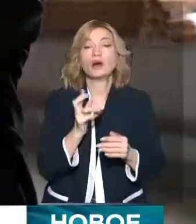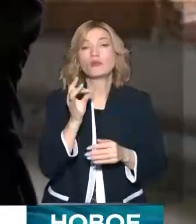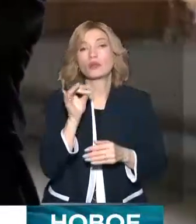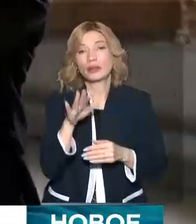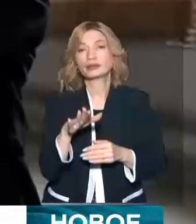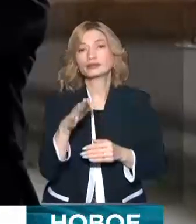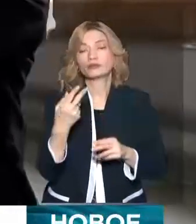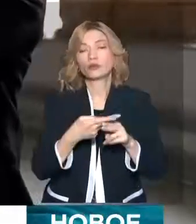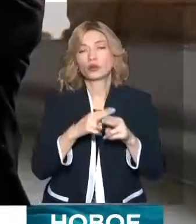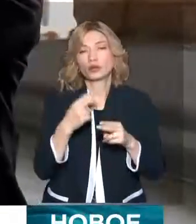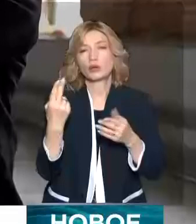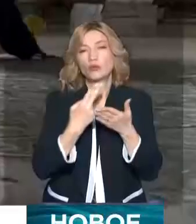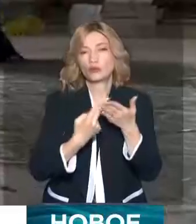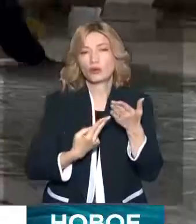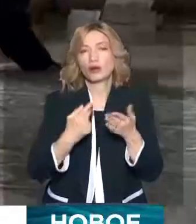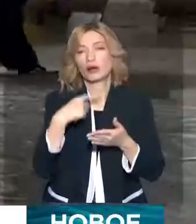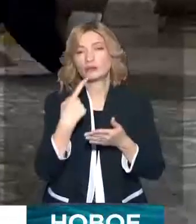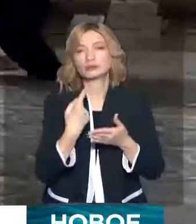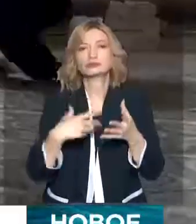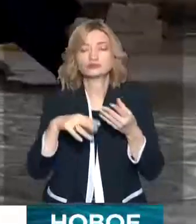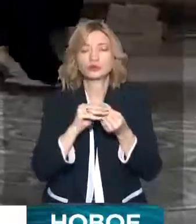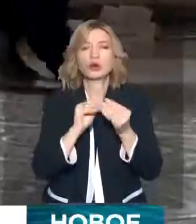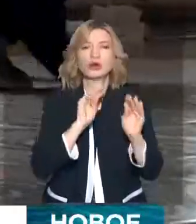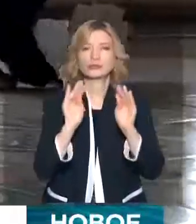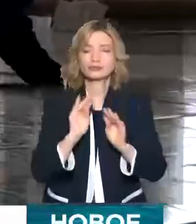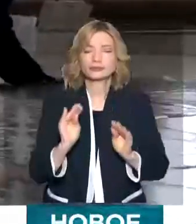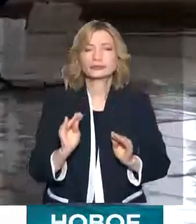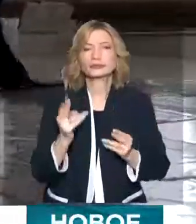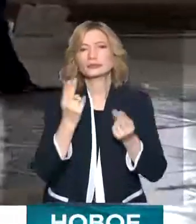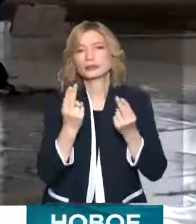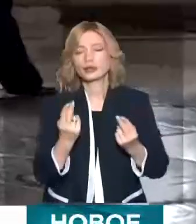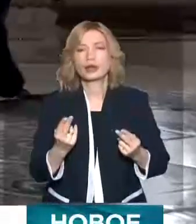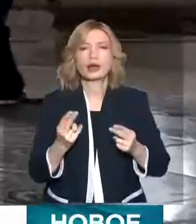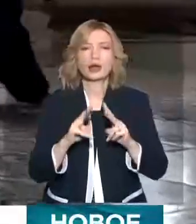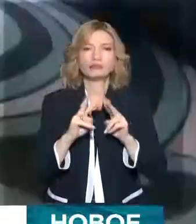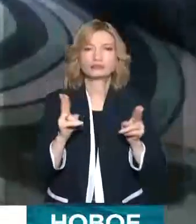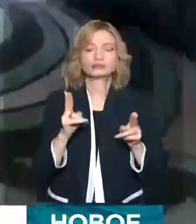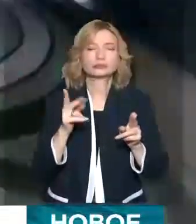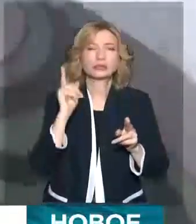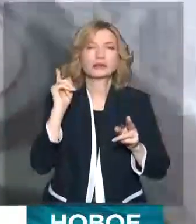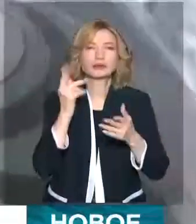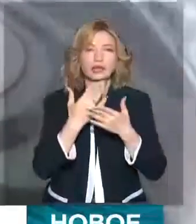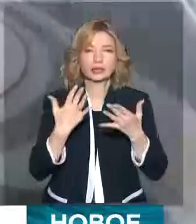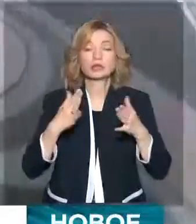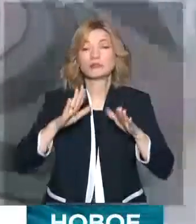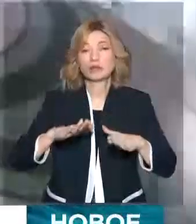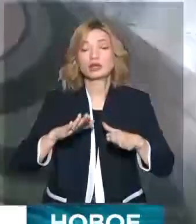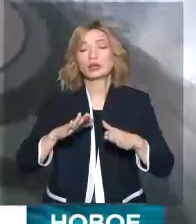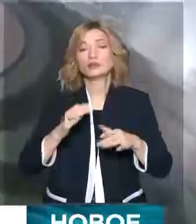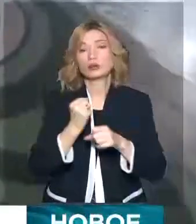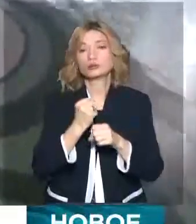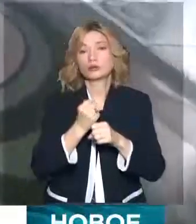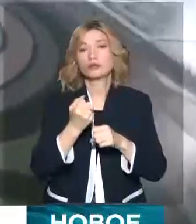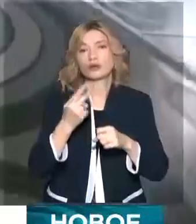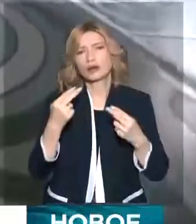отмечает, что оформление интерьера выполнено в камерном стиле. К слову, все материалы, использованные в строительстве, местного производства. Это